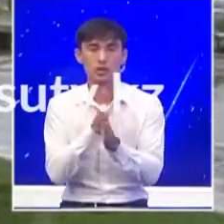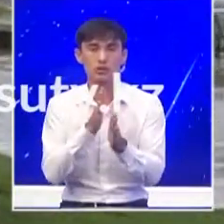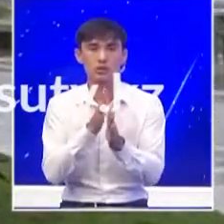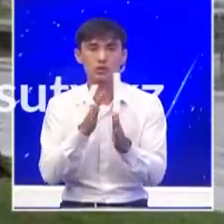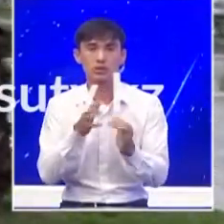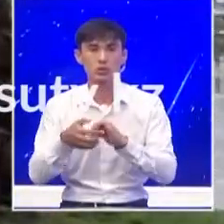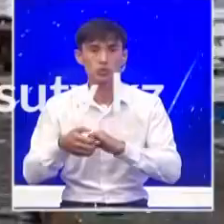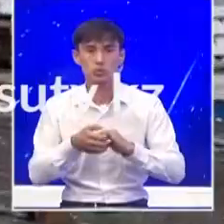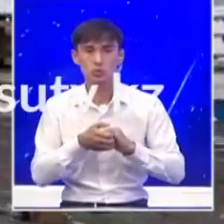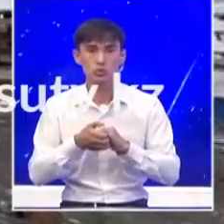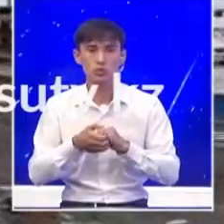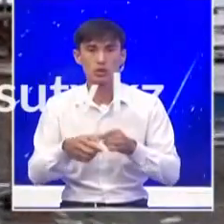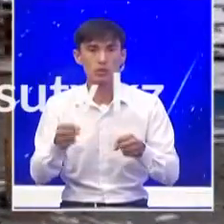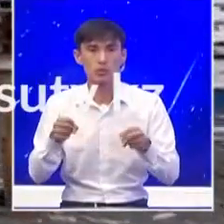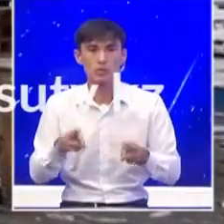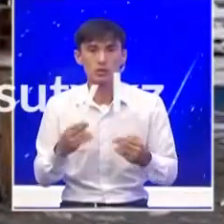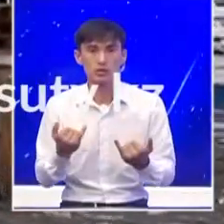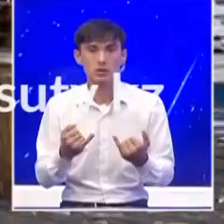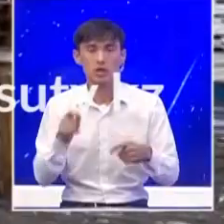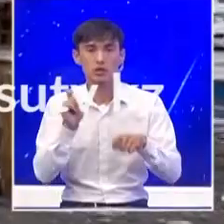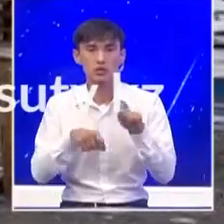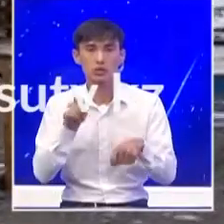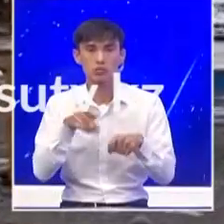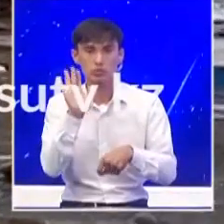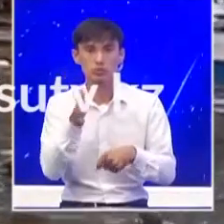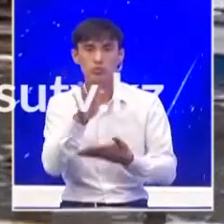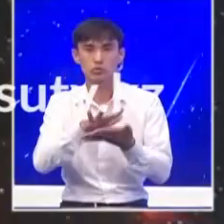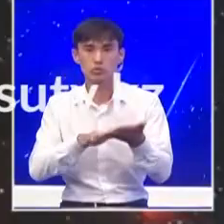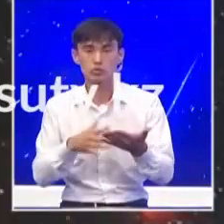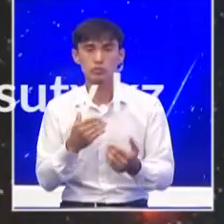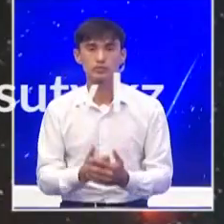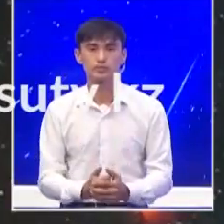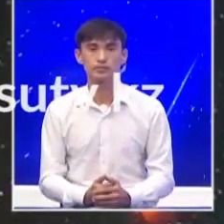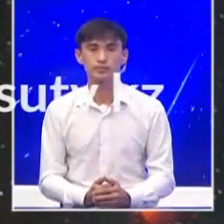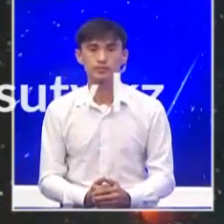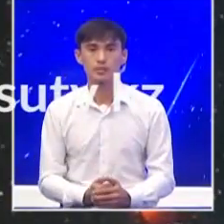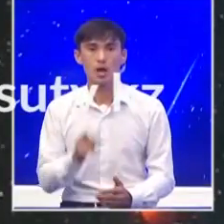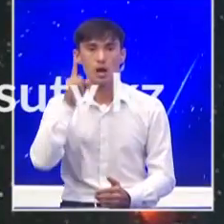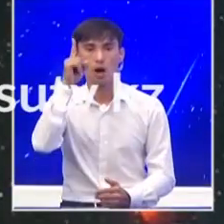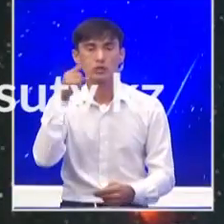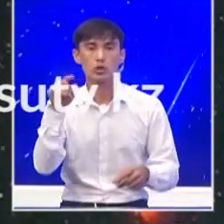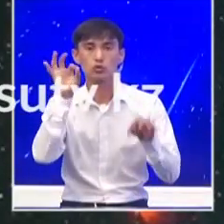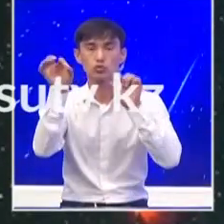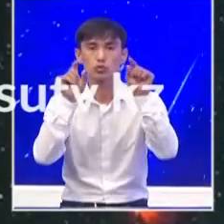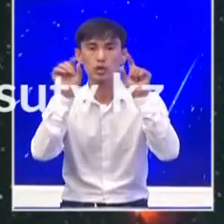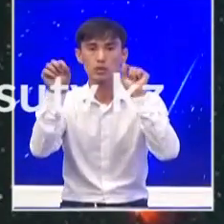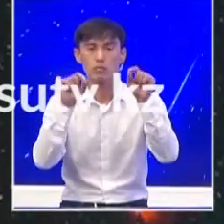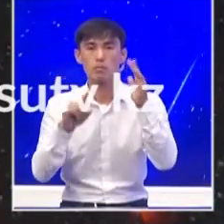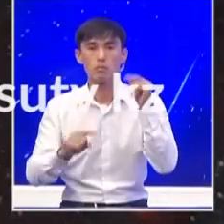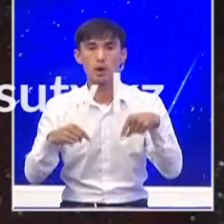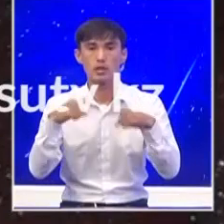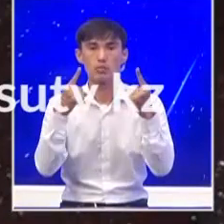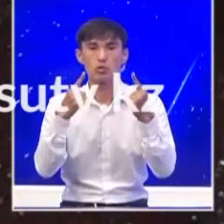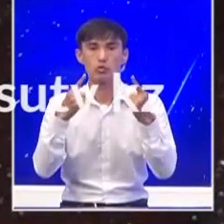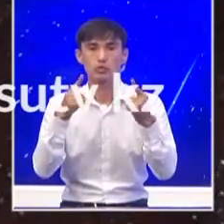салдарымен күресіп жатыр. Ал синоптиктер жауын тағы да бірнеше күн жалғасатынын айтады. Ғарышта жұлдыздардың пайда болуына ықпал ететін